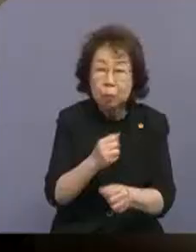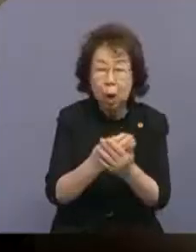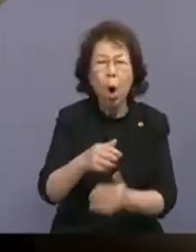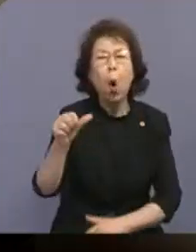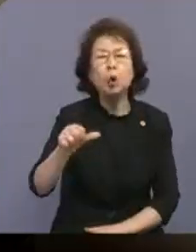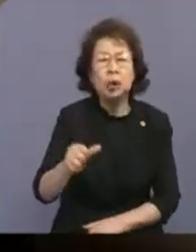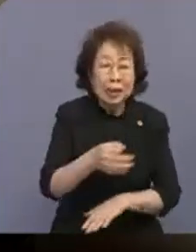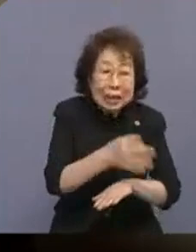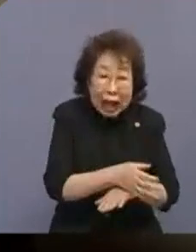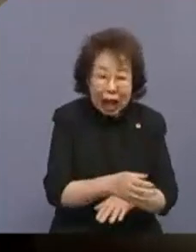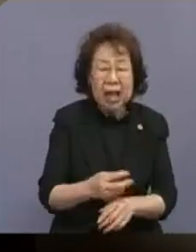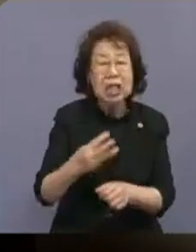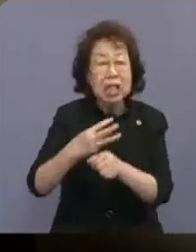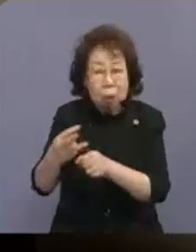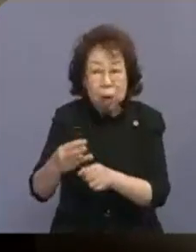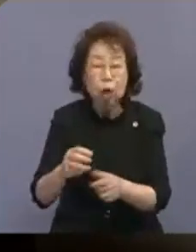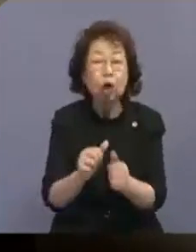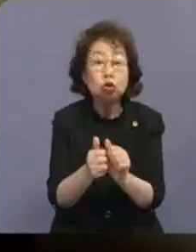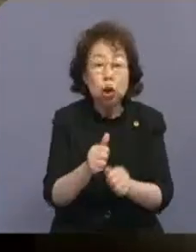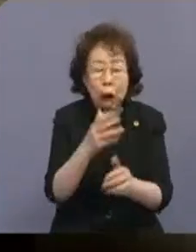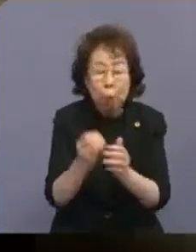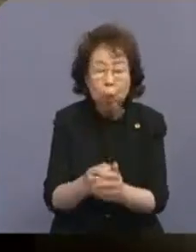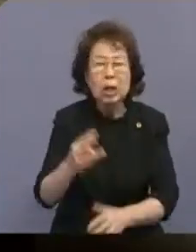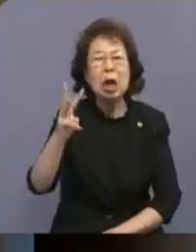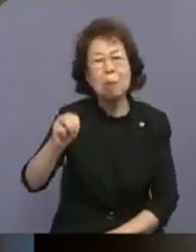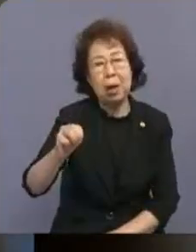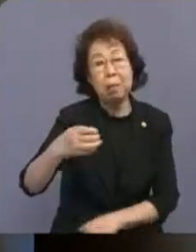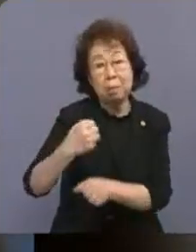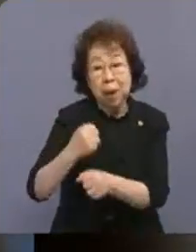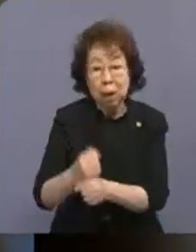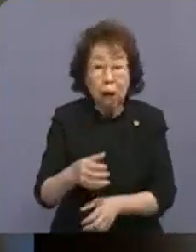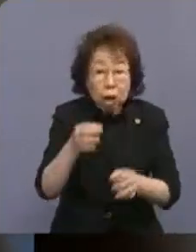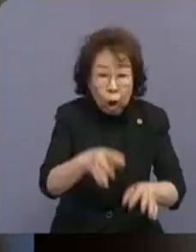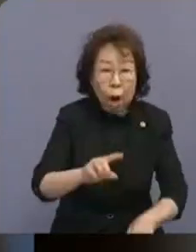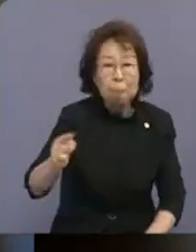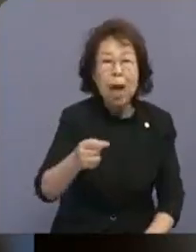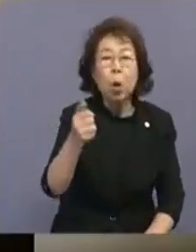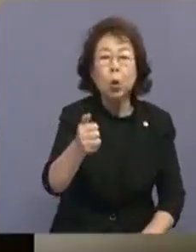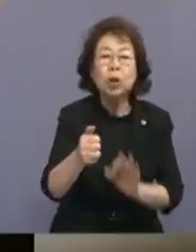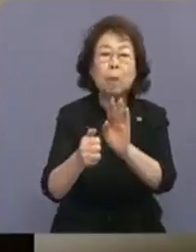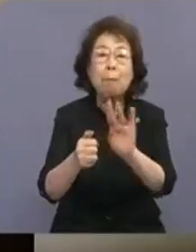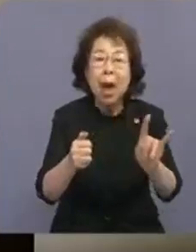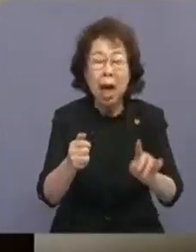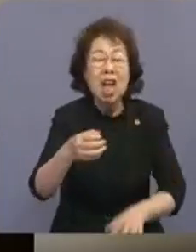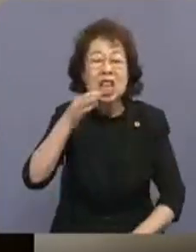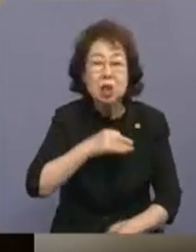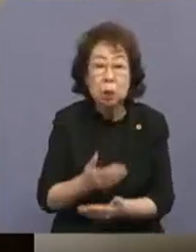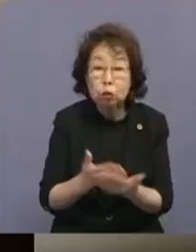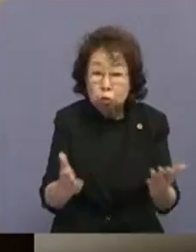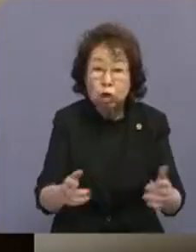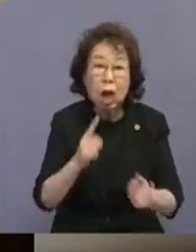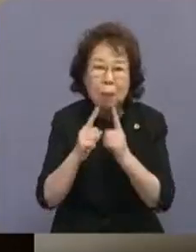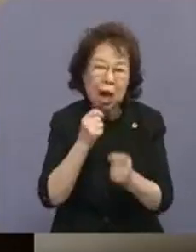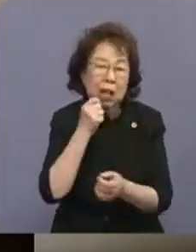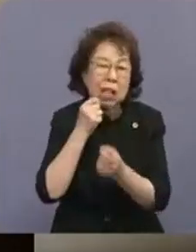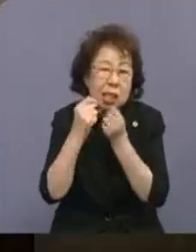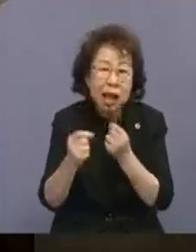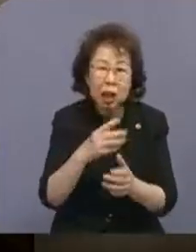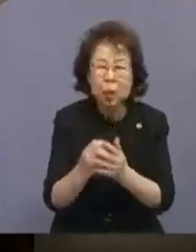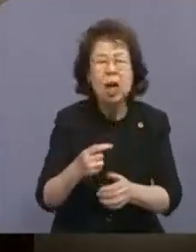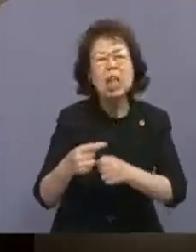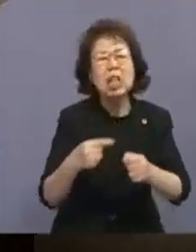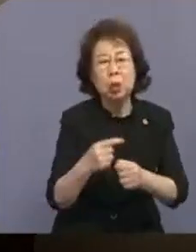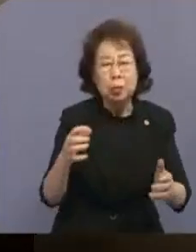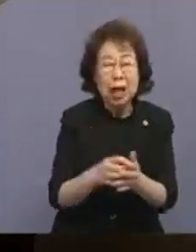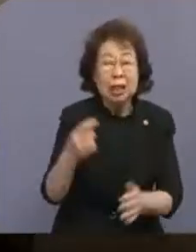5천원의 주식을 사면 3년 뒤 주가를 3만원으로 만들어주고 투자금의 150배가 넘는 이익금을 배당해 주겠다고 해 1년간